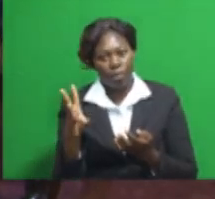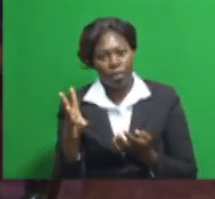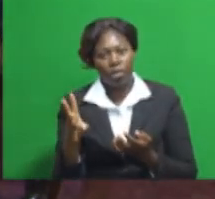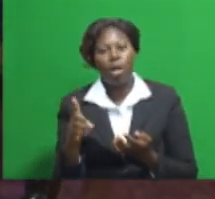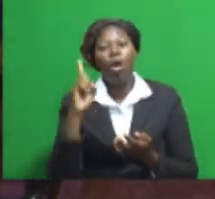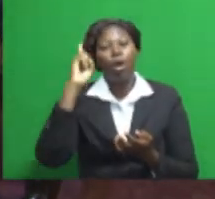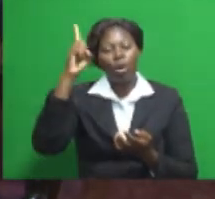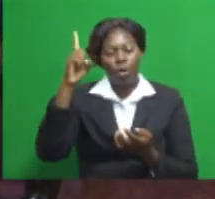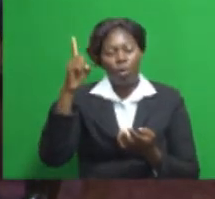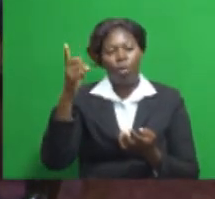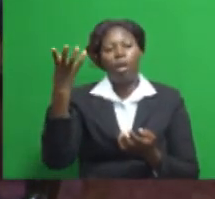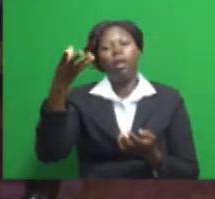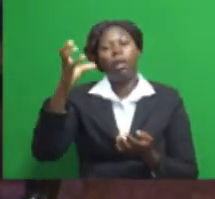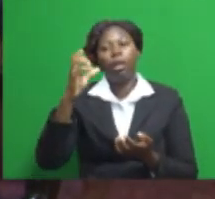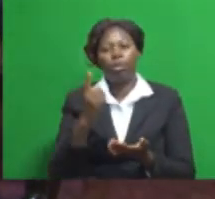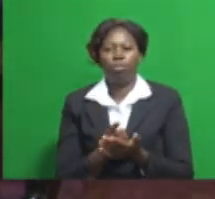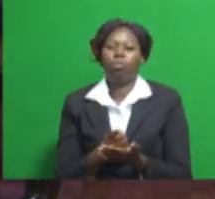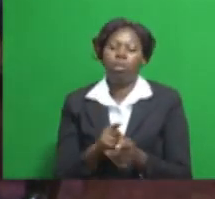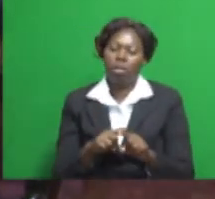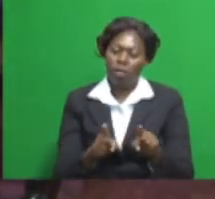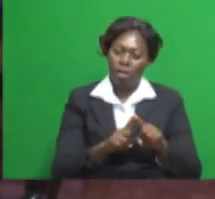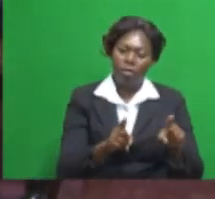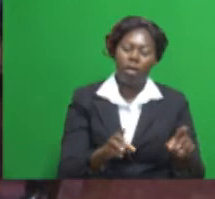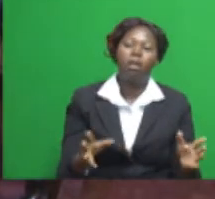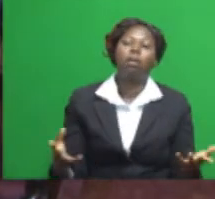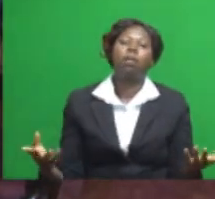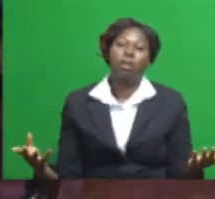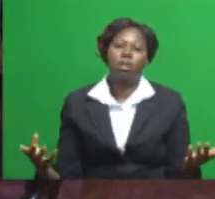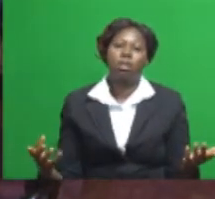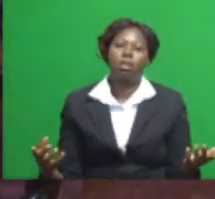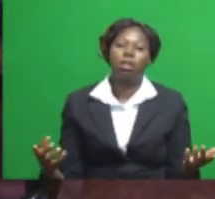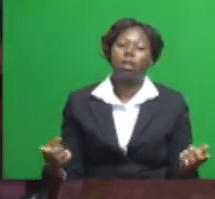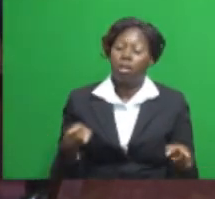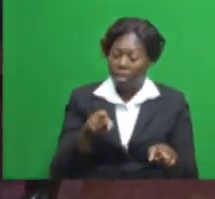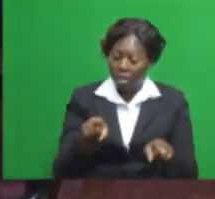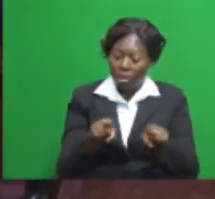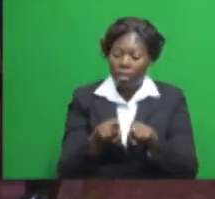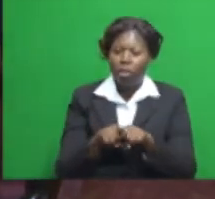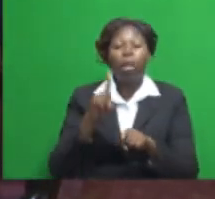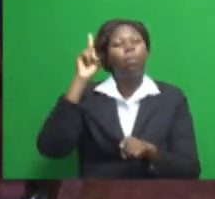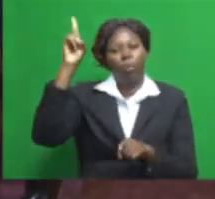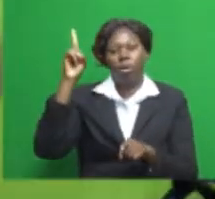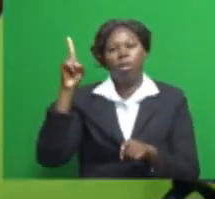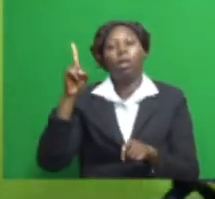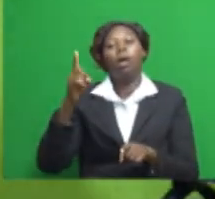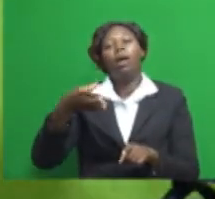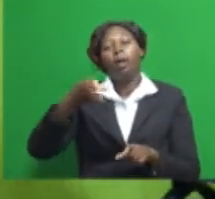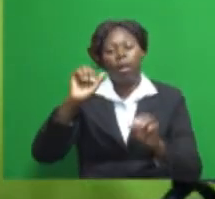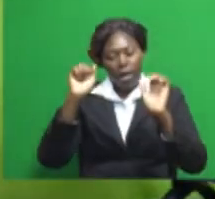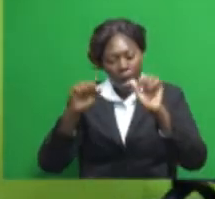kunoreva kuti iye semu Mwari mukuziva zano rake anogona kutendera kuti tife. Right.